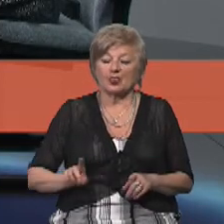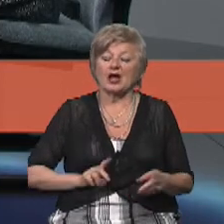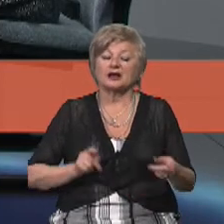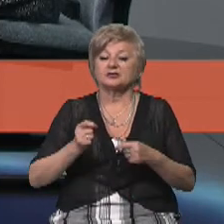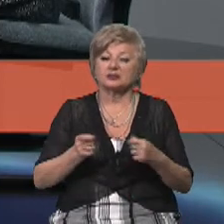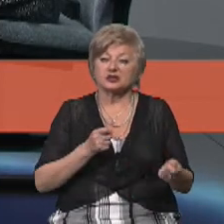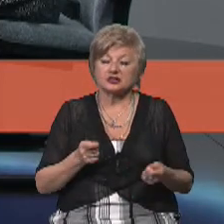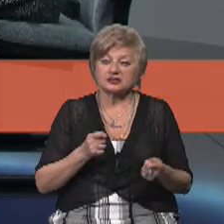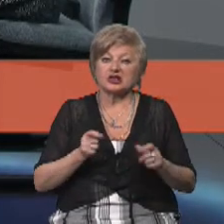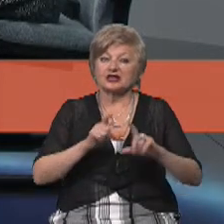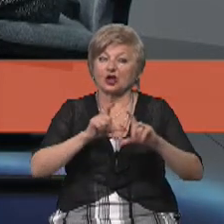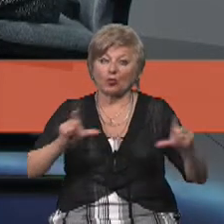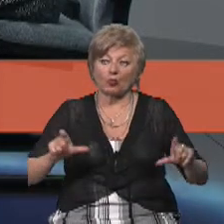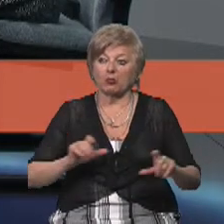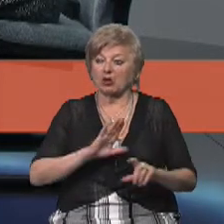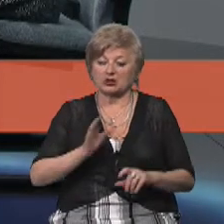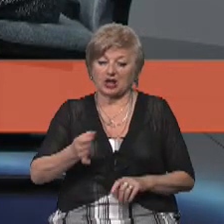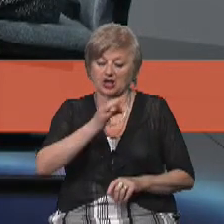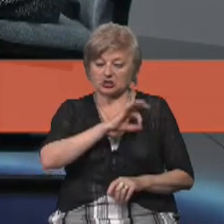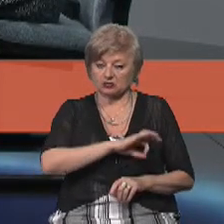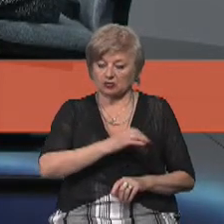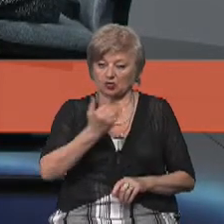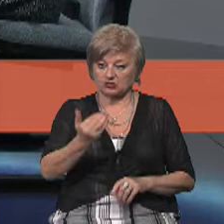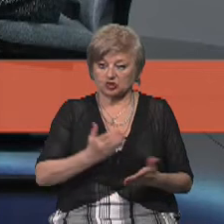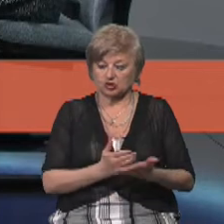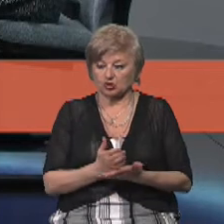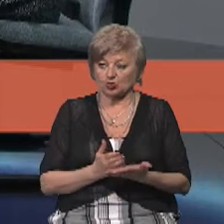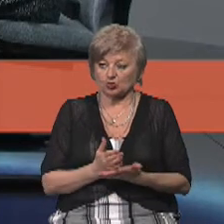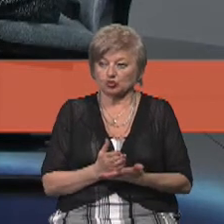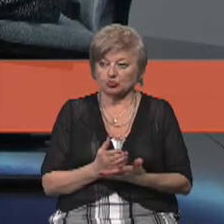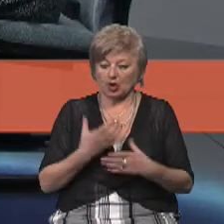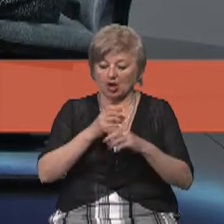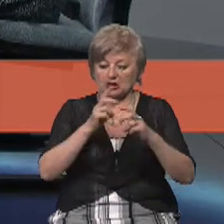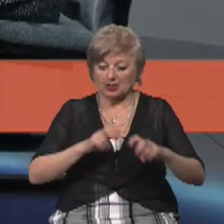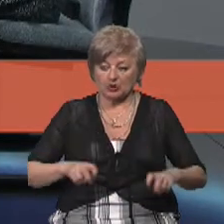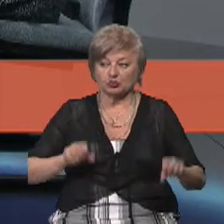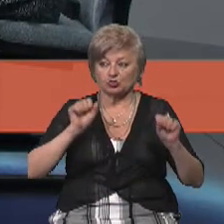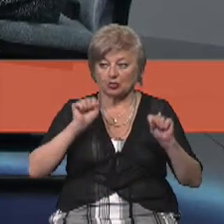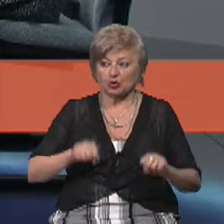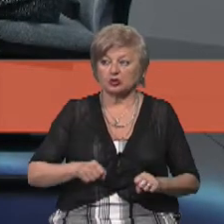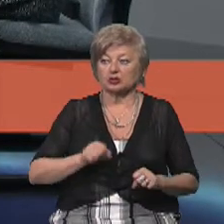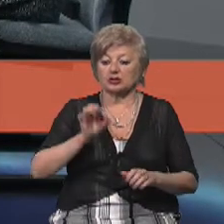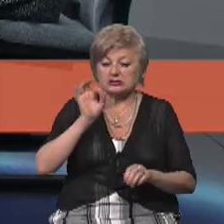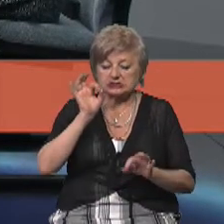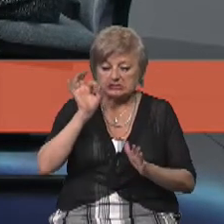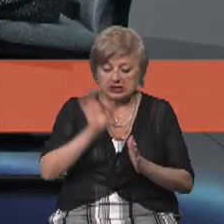адміністрація комбіната не запросила Держпродспоживслужбу, мобільну лабораторію, щоб вона могла